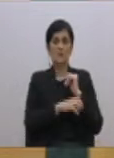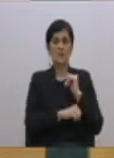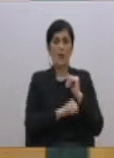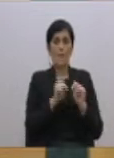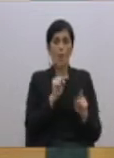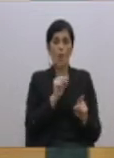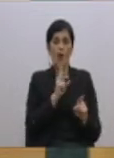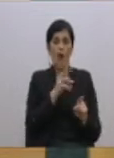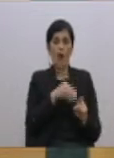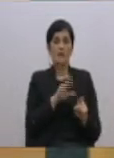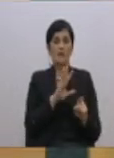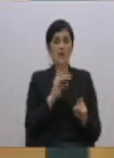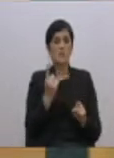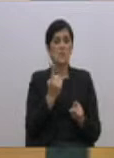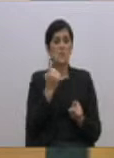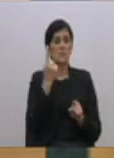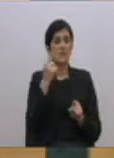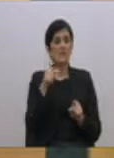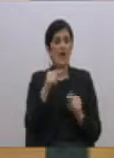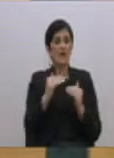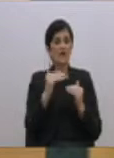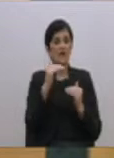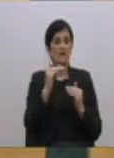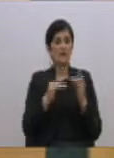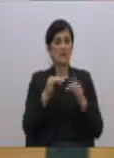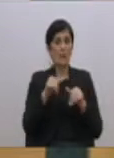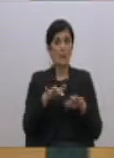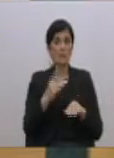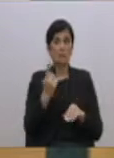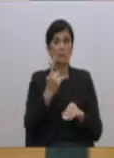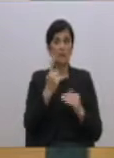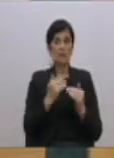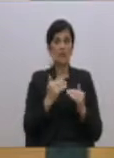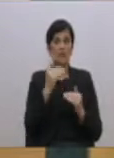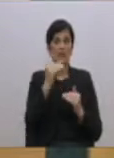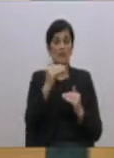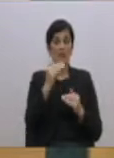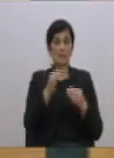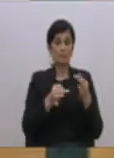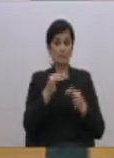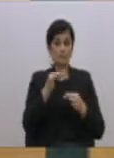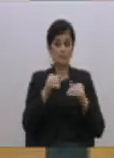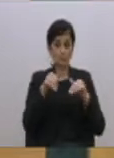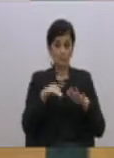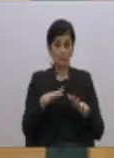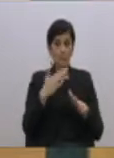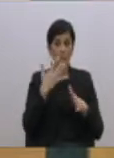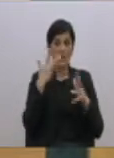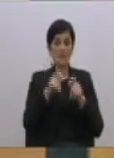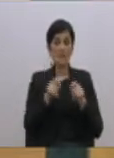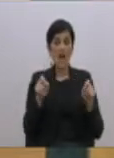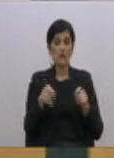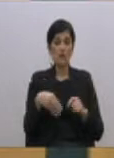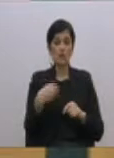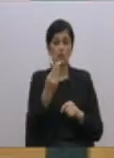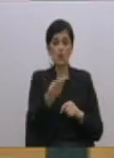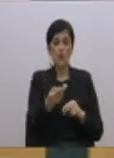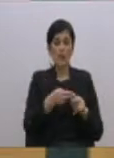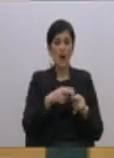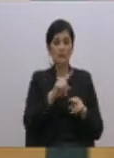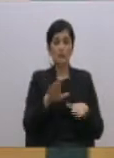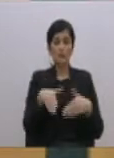არა პირველი ინსტანციის გადაწყვეტილება. პირველი ინსტანციის გადაწყვეტილების საჯაროდ გაცემა არ არის ამ